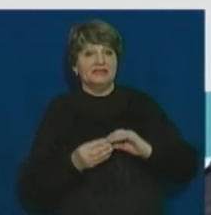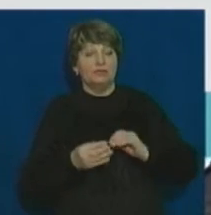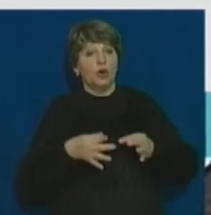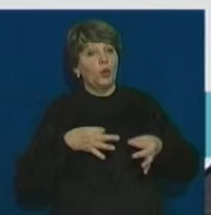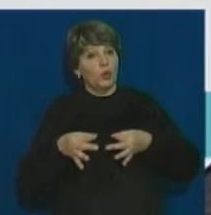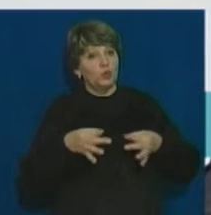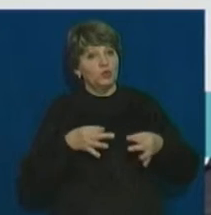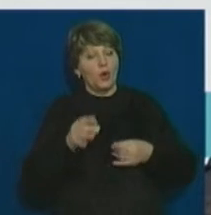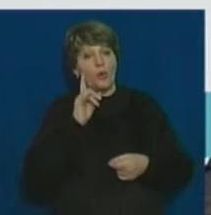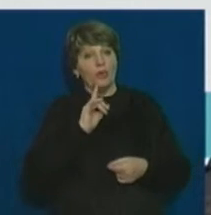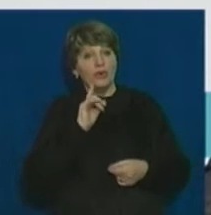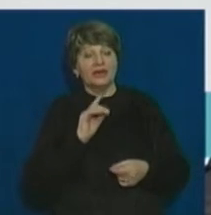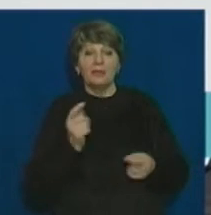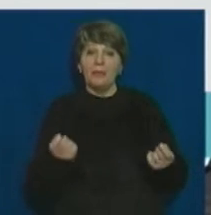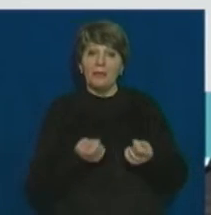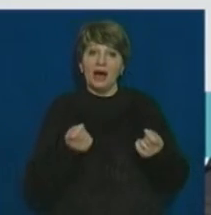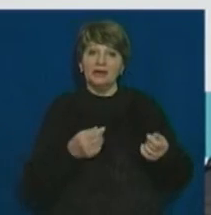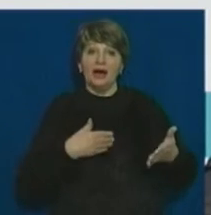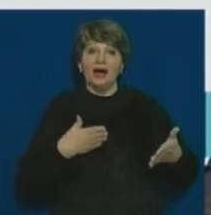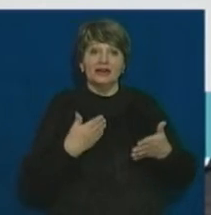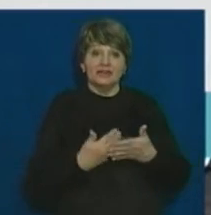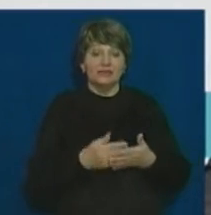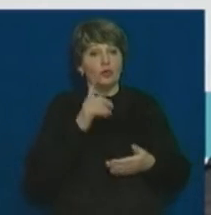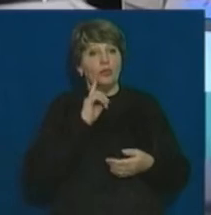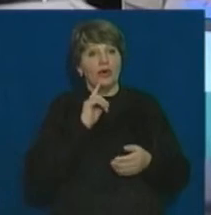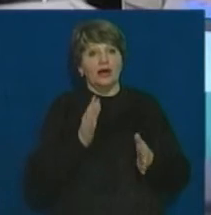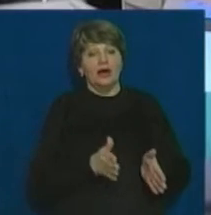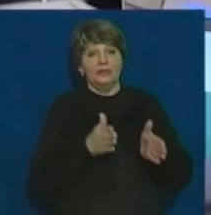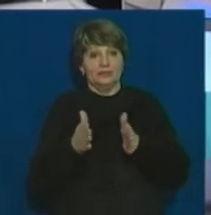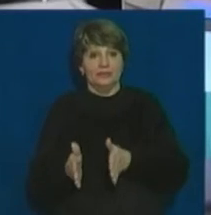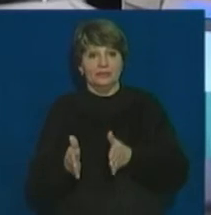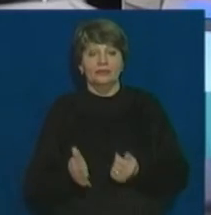консультація поки що не активна. На певний період часу вона відкладена.